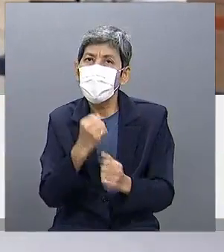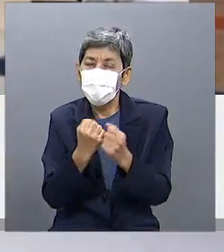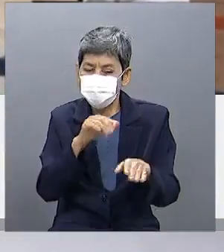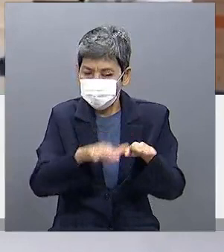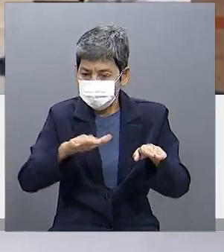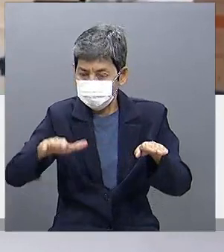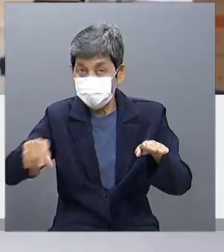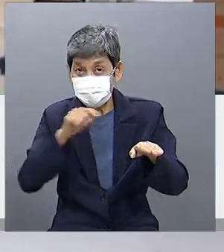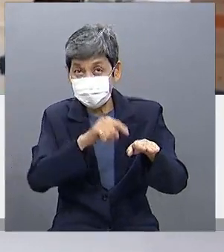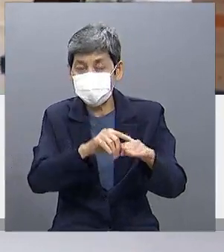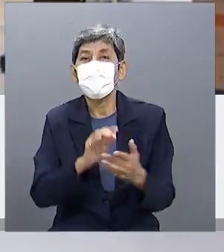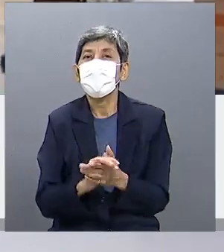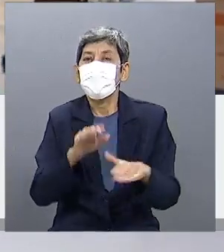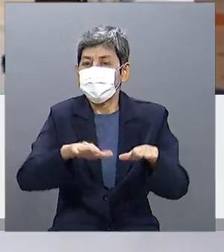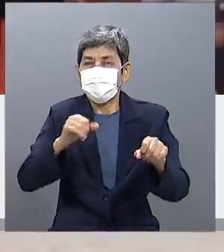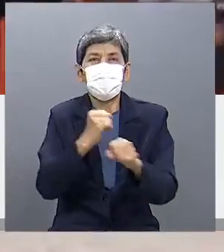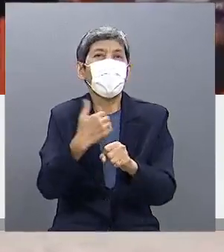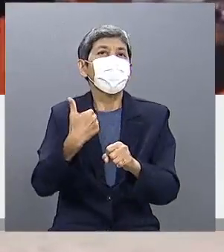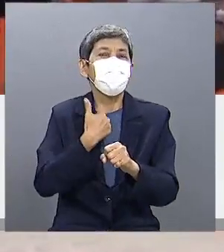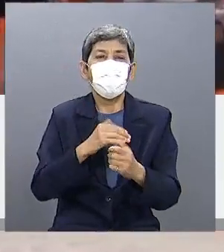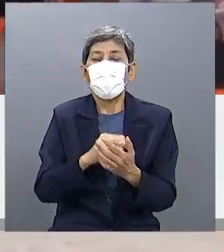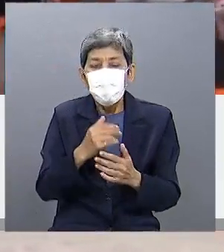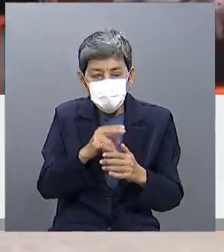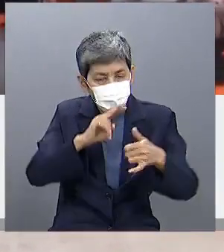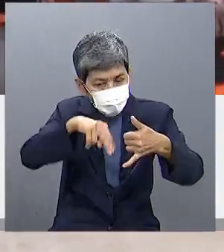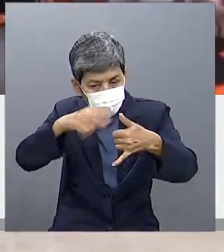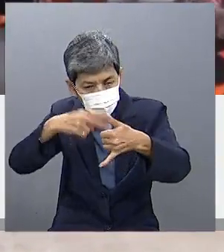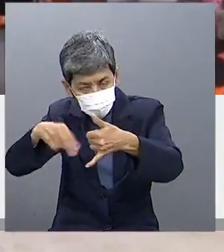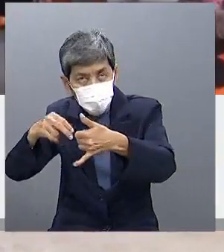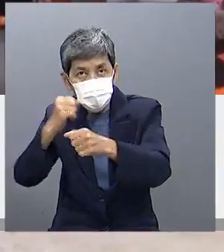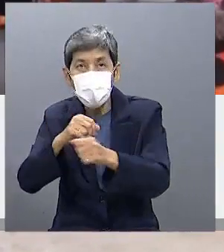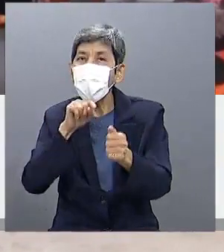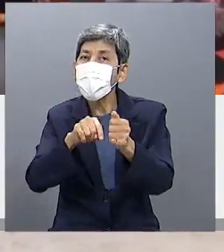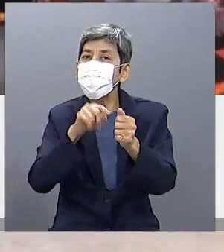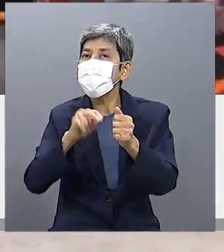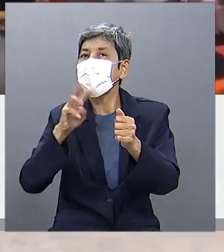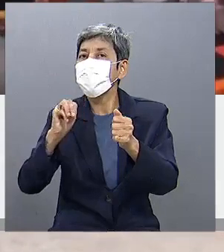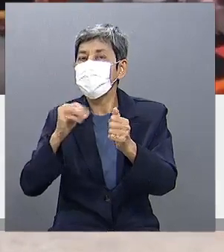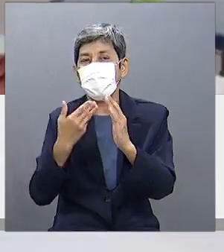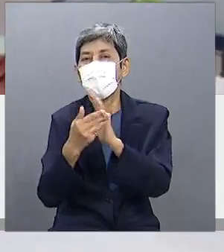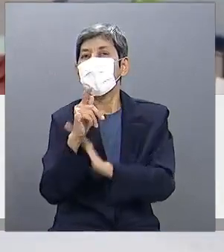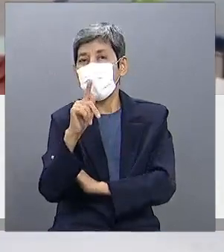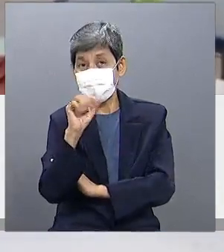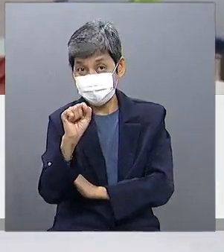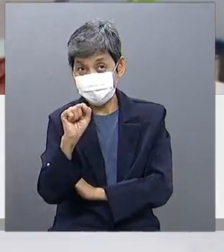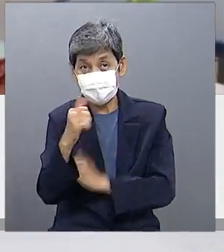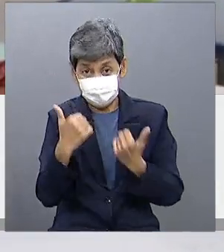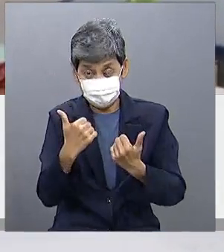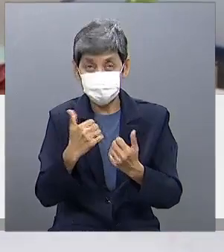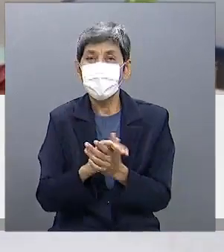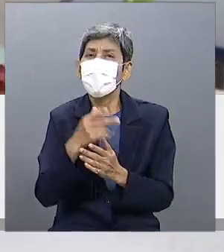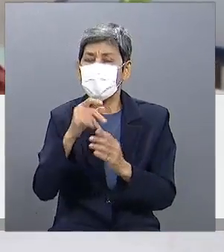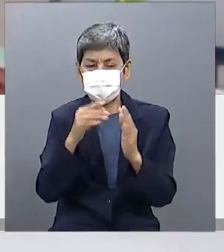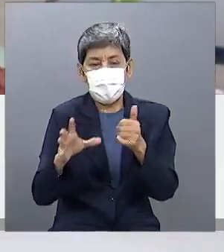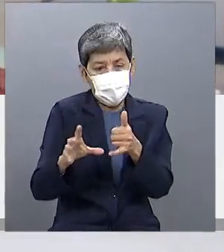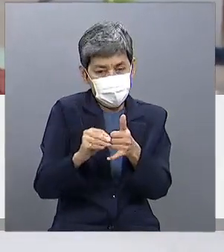พระราชทานที่ลงไปตรวจคัดกรองเชิงลูกที่อำเภอนามนจังหวัดกาฬสินธุ์นะคะโดยที่กาฬสินธุ์พบผู้ติดเชื้อ